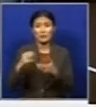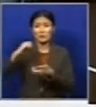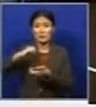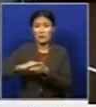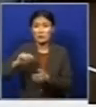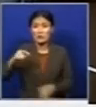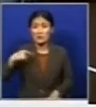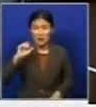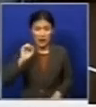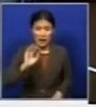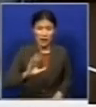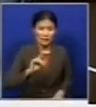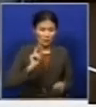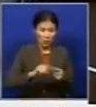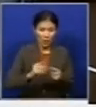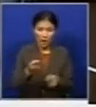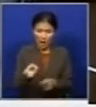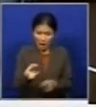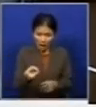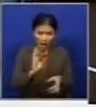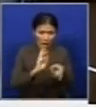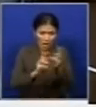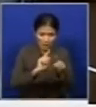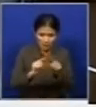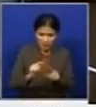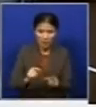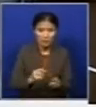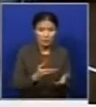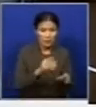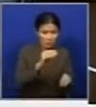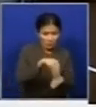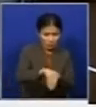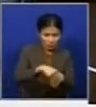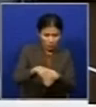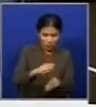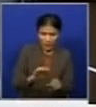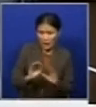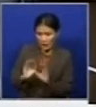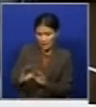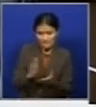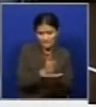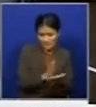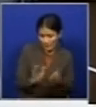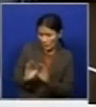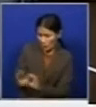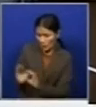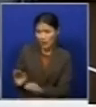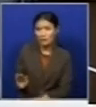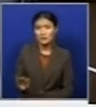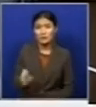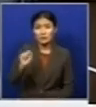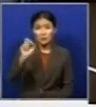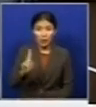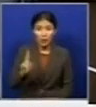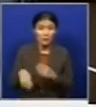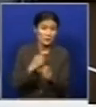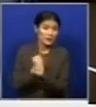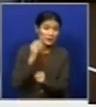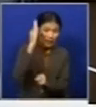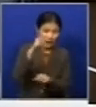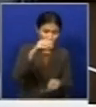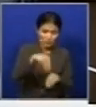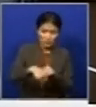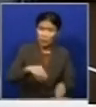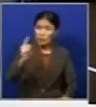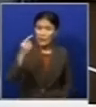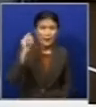าะปลูกในฤดูกาลถัดไปคือจะต้องซื้อเมล็ดพันธุ์ทุกครั้งในทุกปีทำให้พี่น้องเกษ